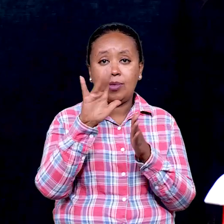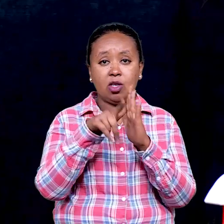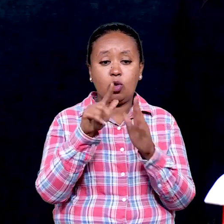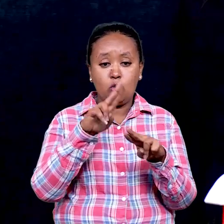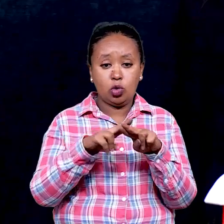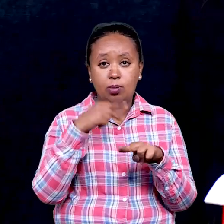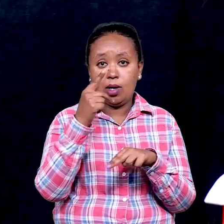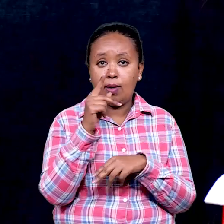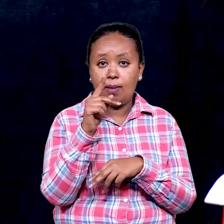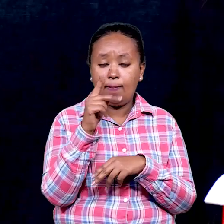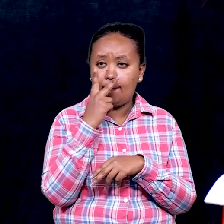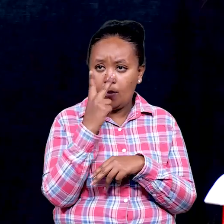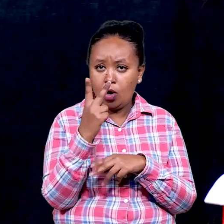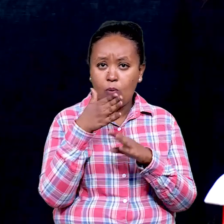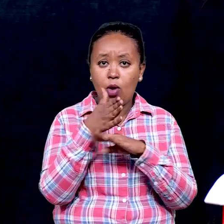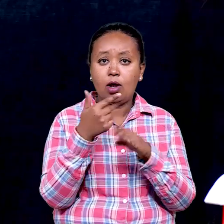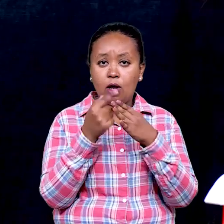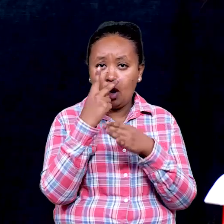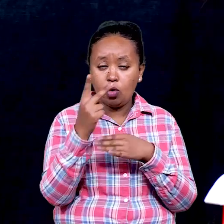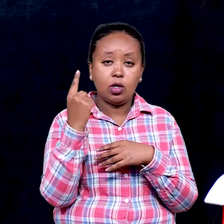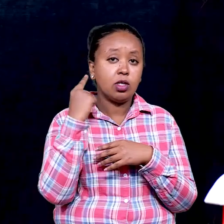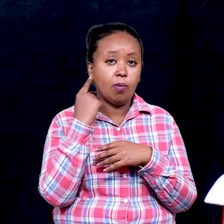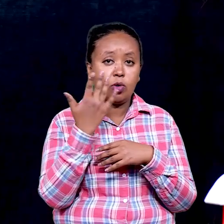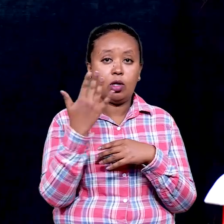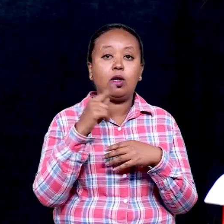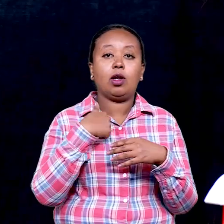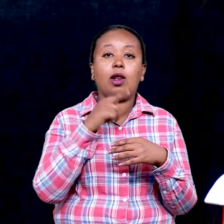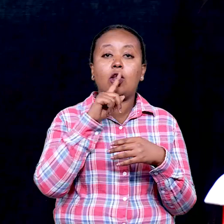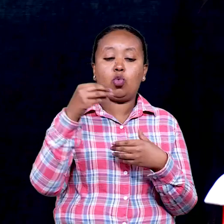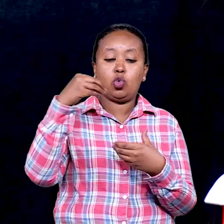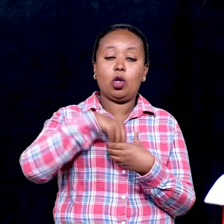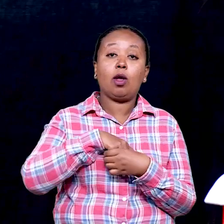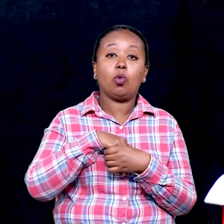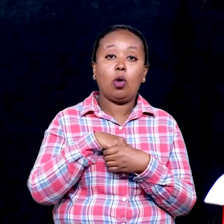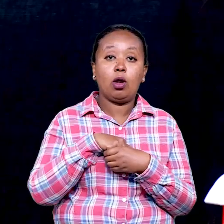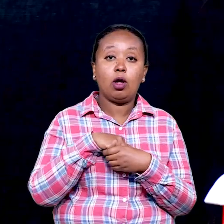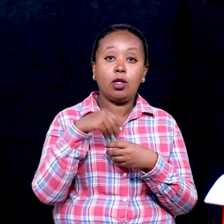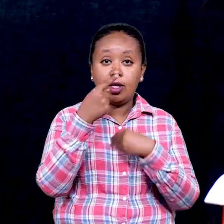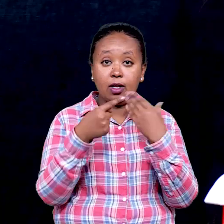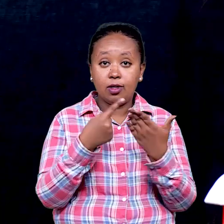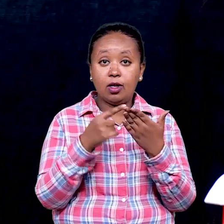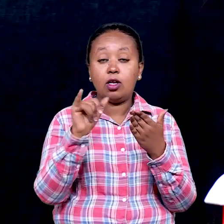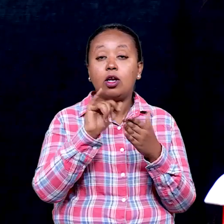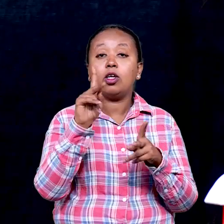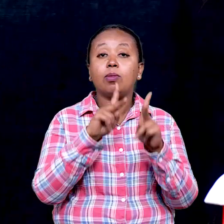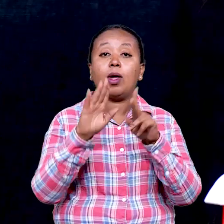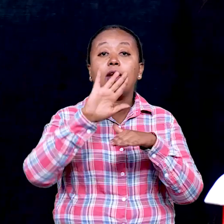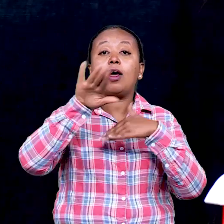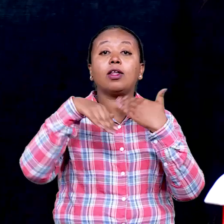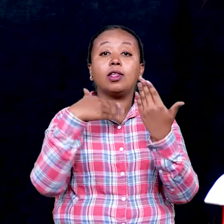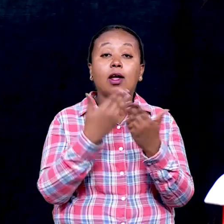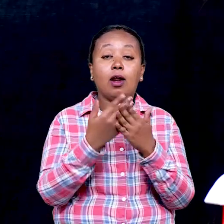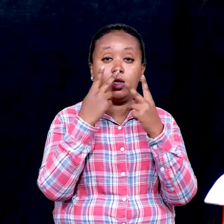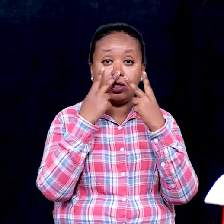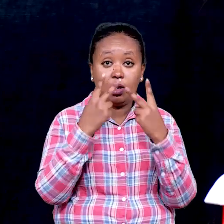ብዬ ካየሁ በኋላ ያን ያየሁትን የሰማሁትን ነኝ ማለት ነው፣ ውስጤ ገብቷል። ስለዚህ እንደ ህዝብ ደግሞ እንደ አጠቃላይ ስናየው